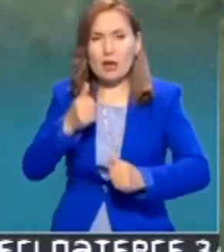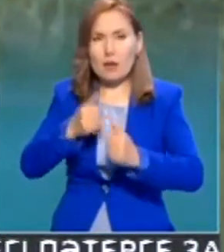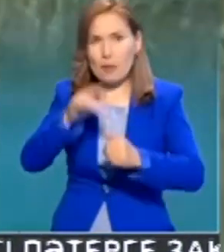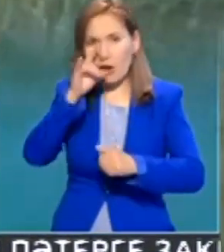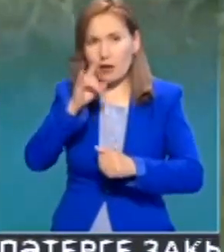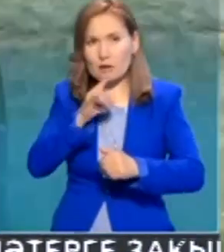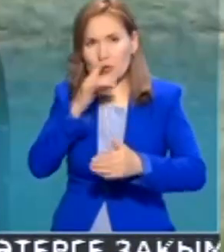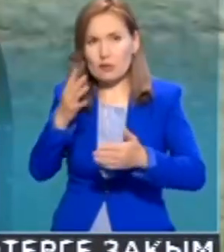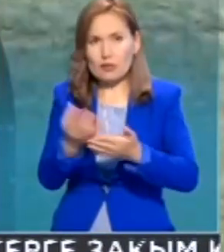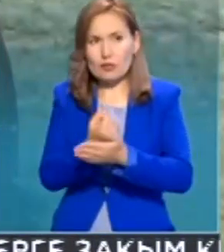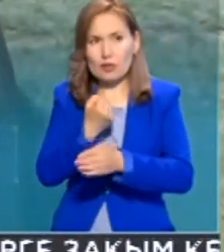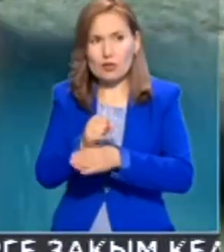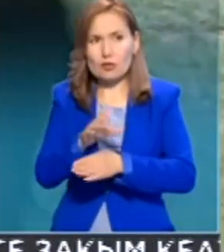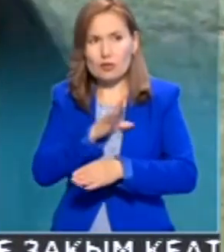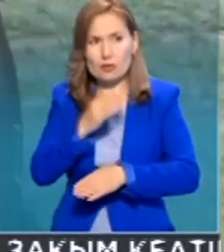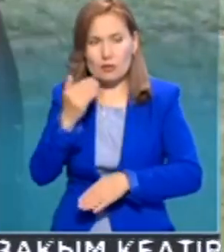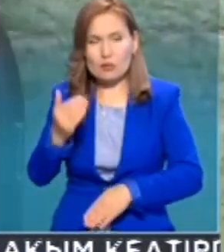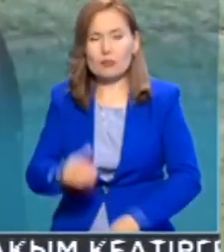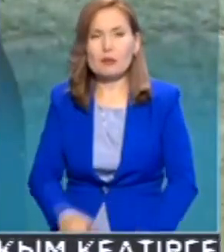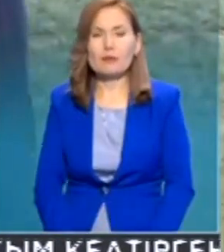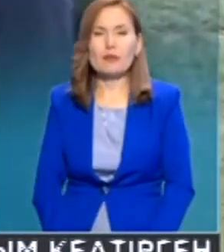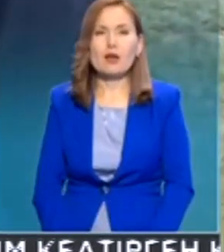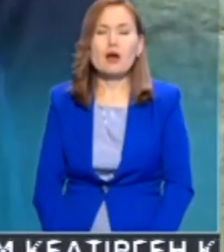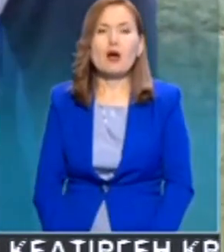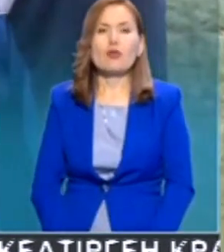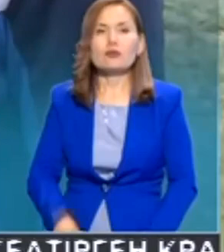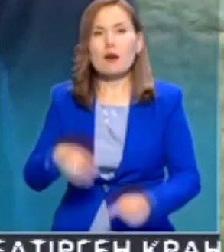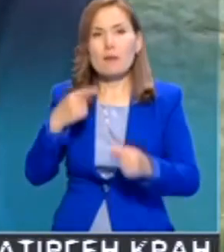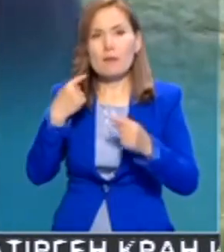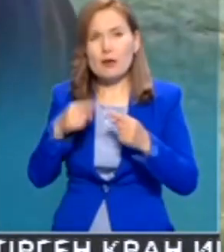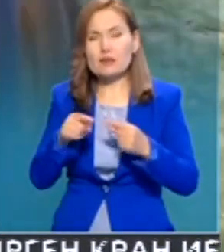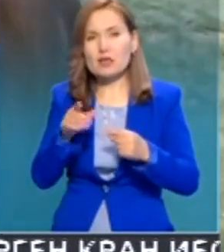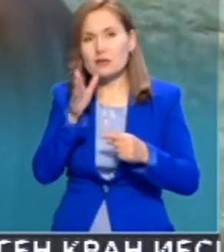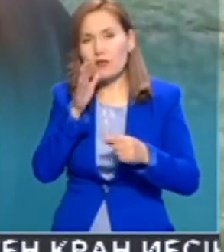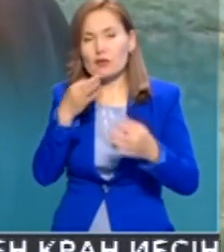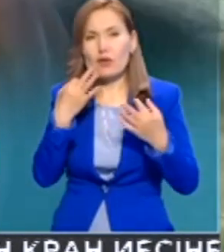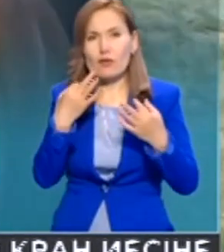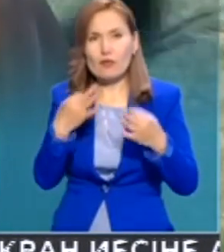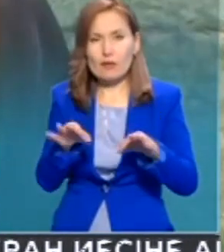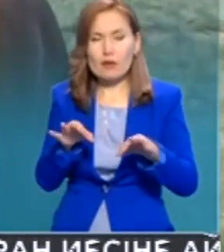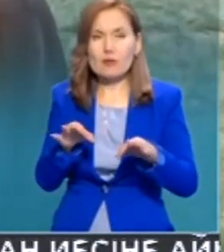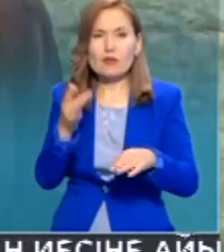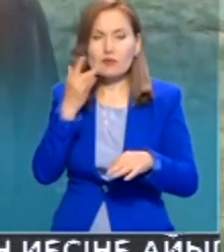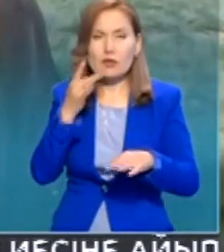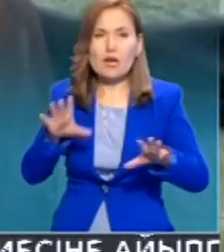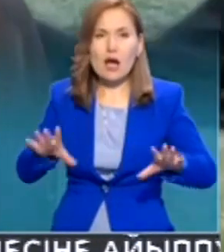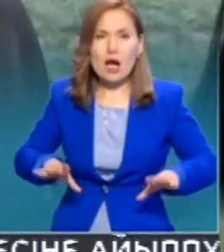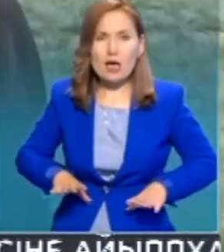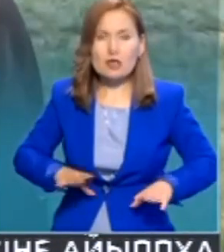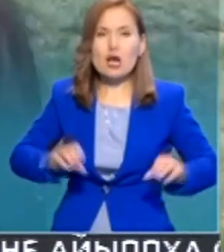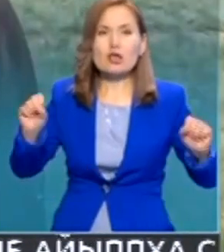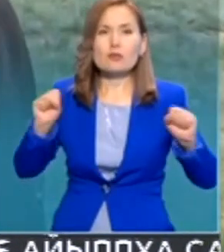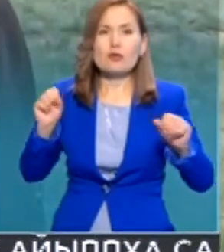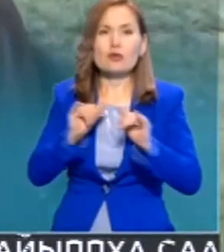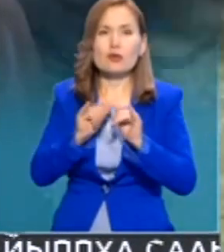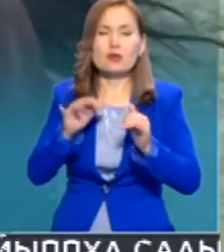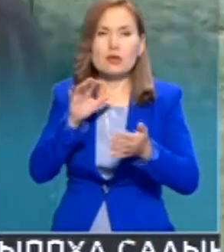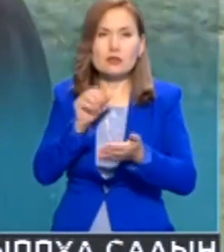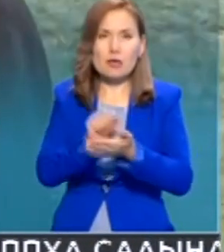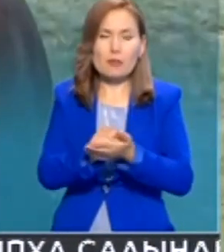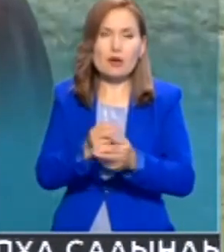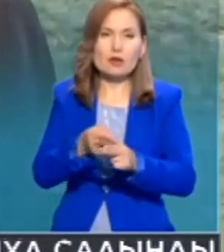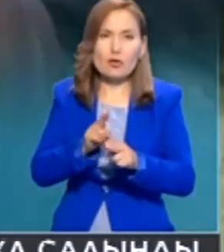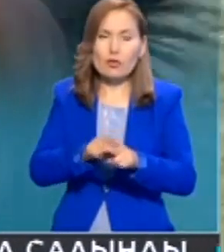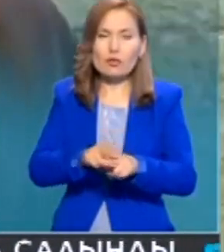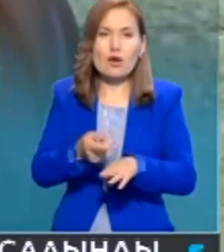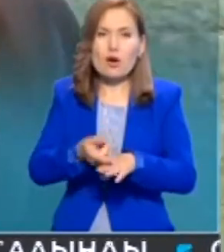ұтып келді. Басқа да шаруалардан қолымызды тигізіп қатты мән береміз, былай айтқанда көптеген шаруалардың бәрін тастап осындай